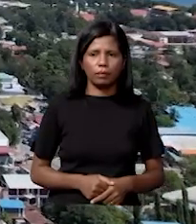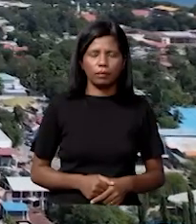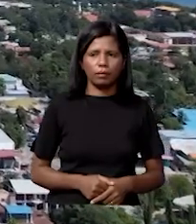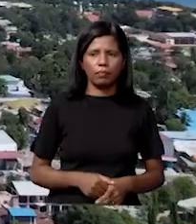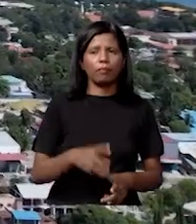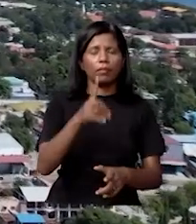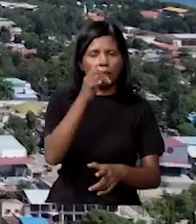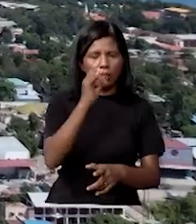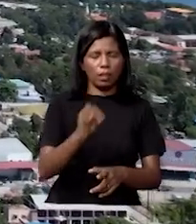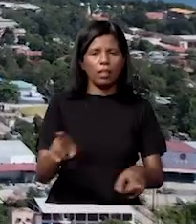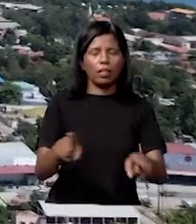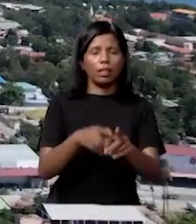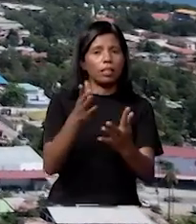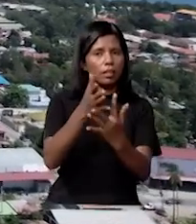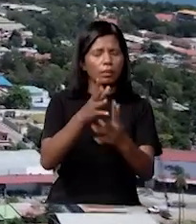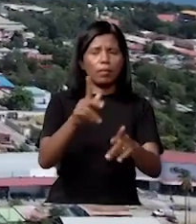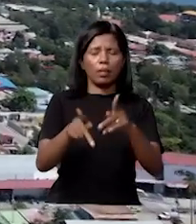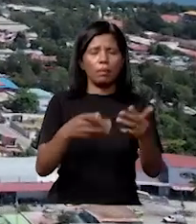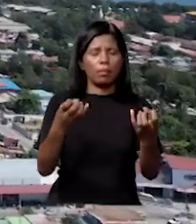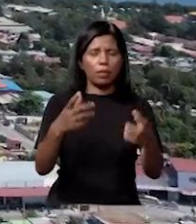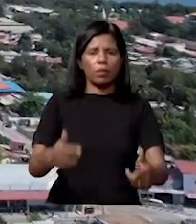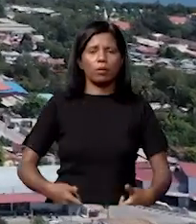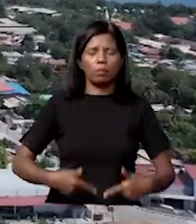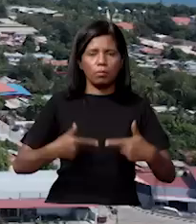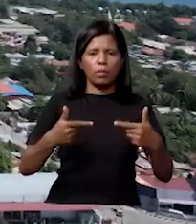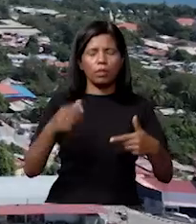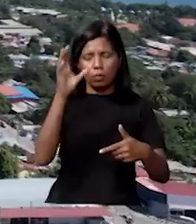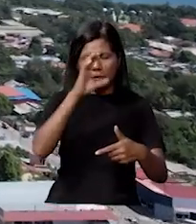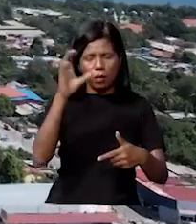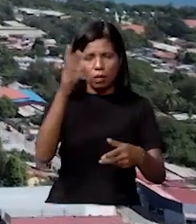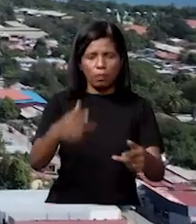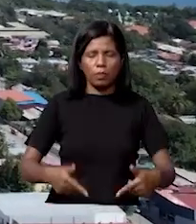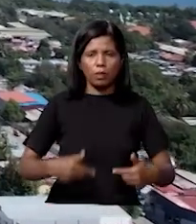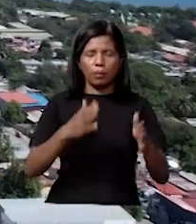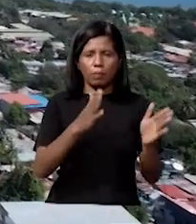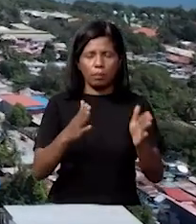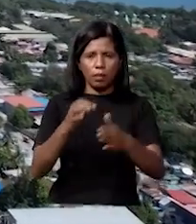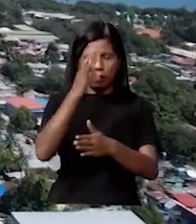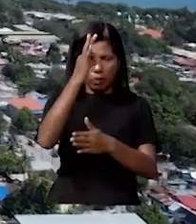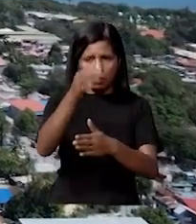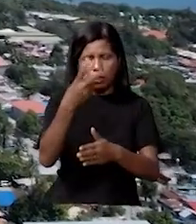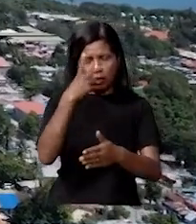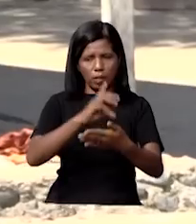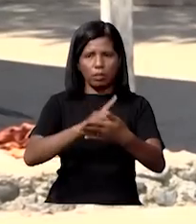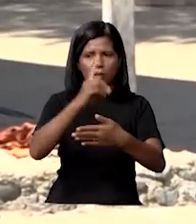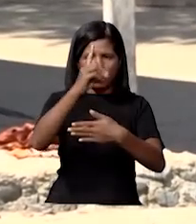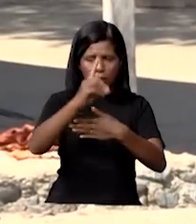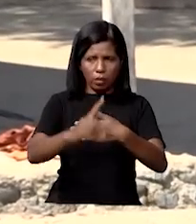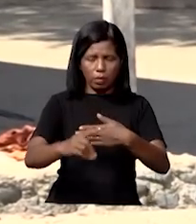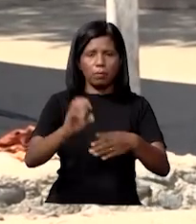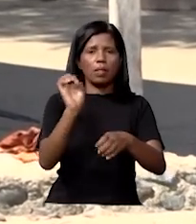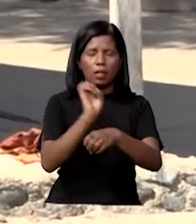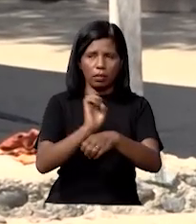Dili nudara sentru ba ema barak ho dibuka moris no prepar futuro mai be hare ba desenvolvimento